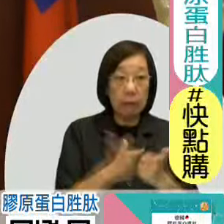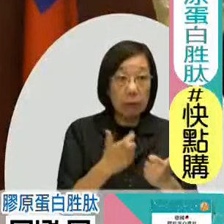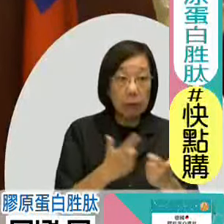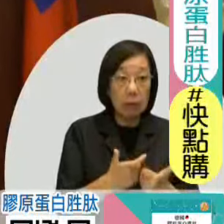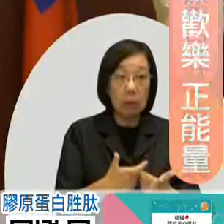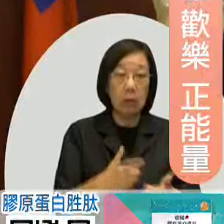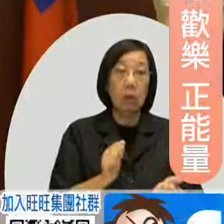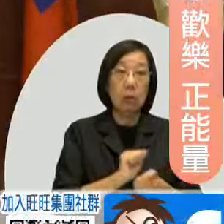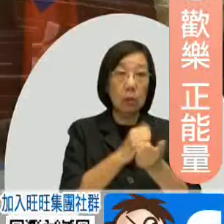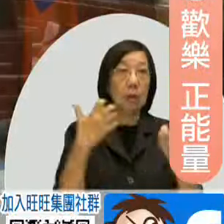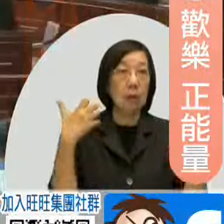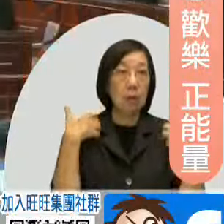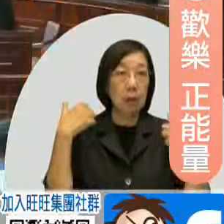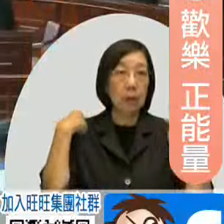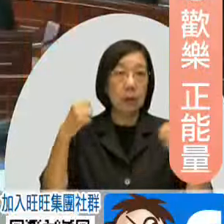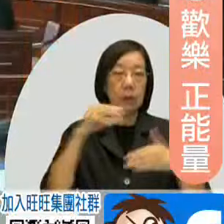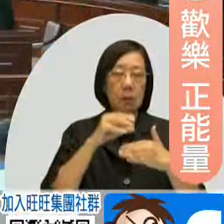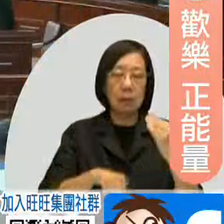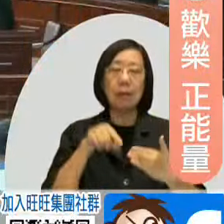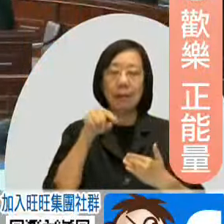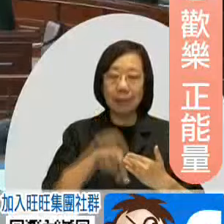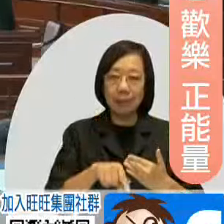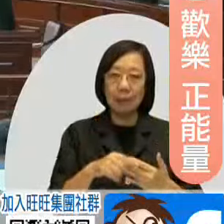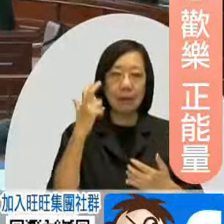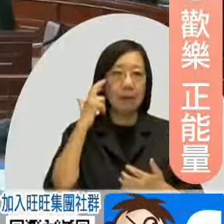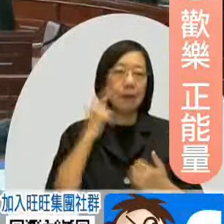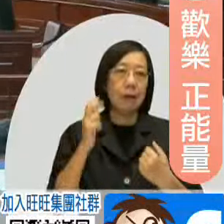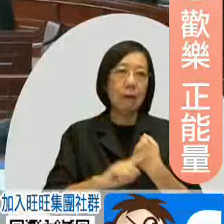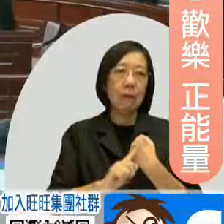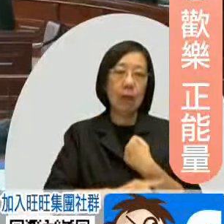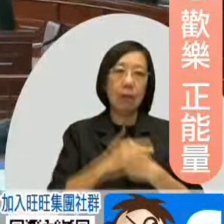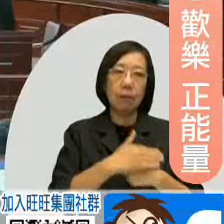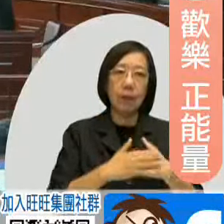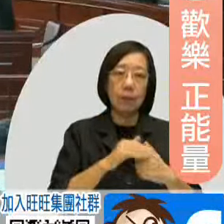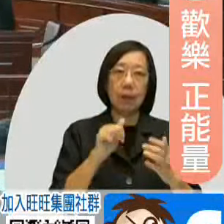果有这样子的一个颜色的代表或意识形态的守